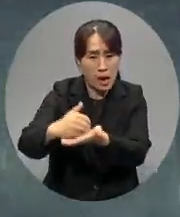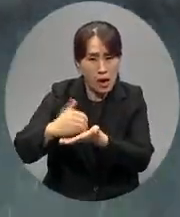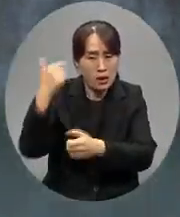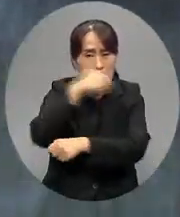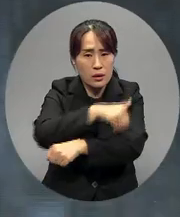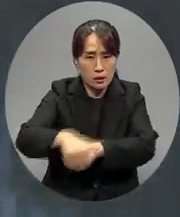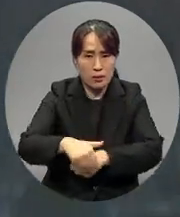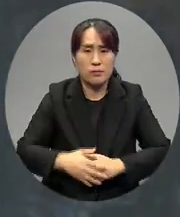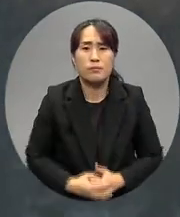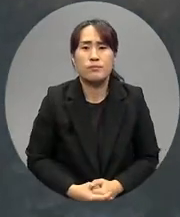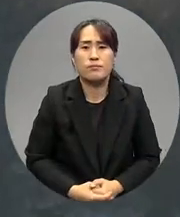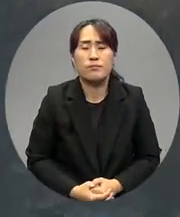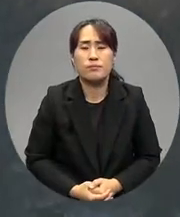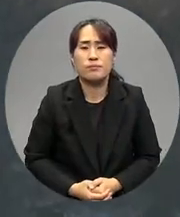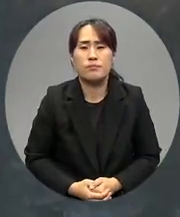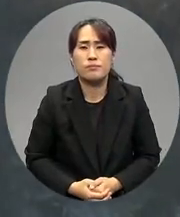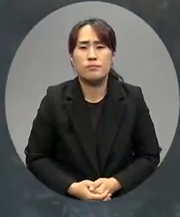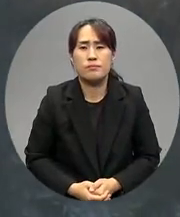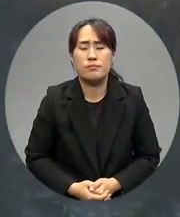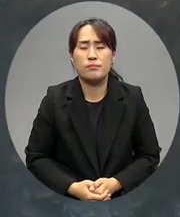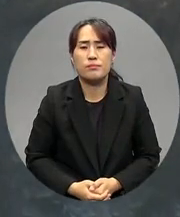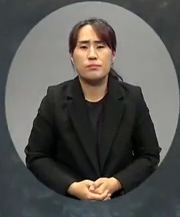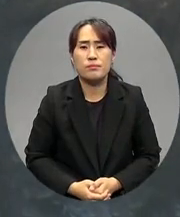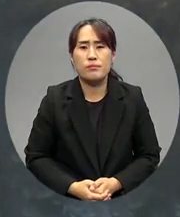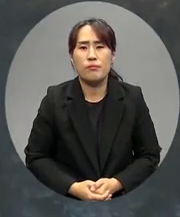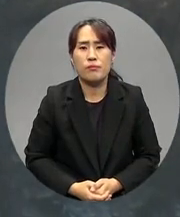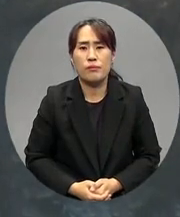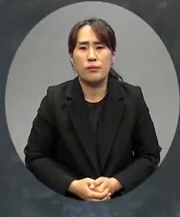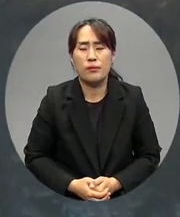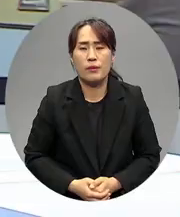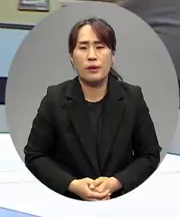밝혔습니다. MBC 뉴스 이지연입니다.